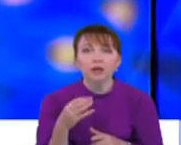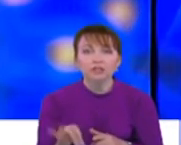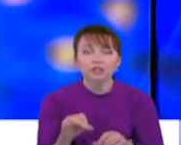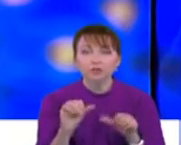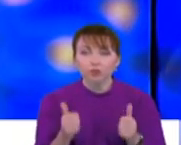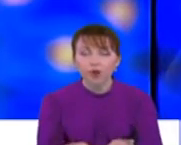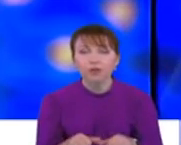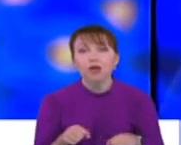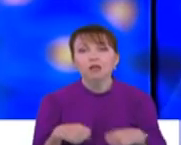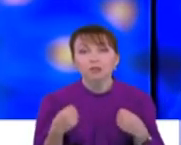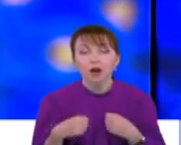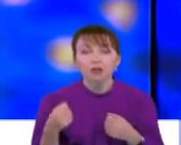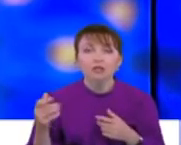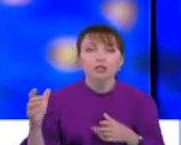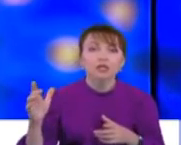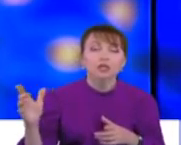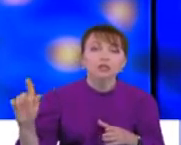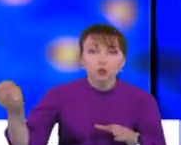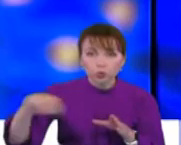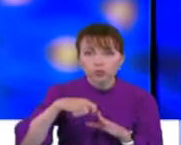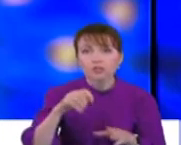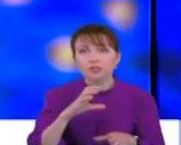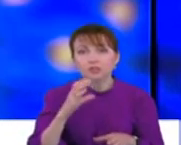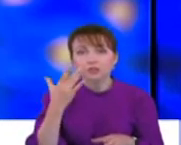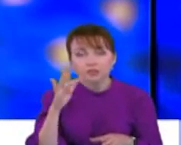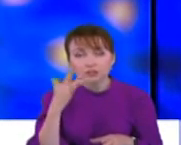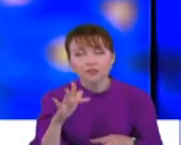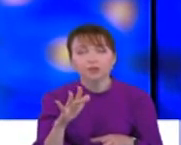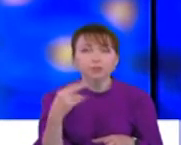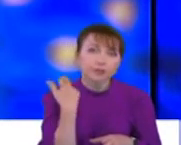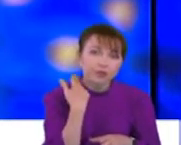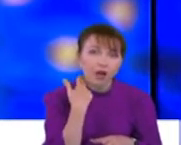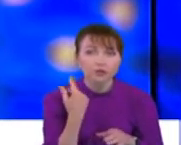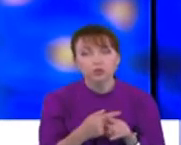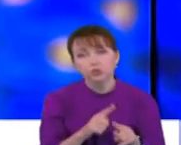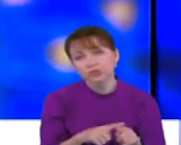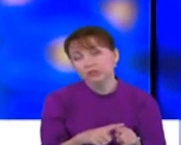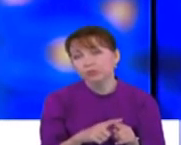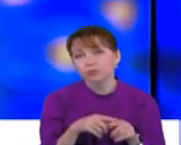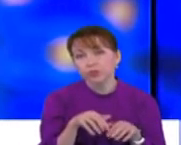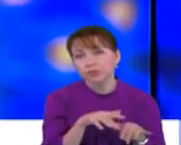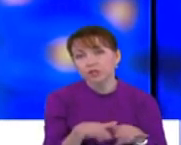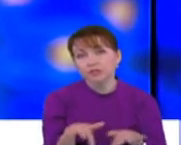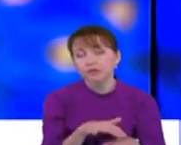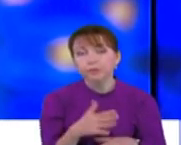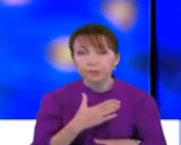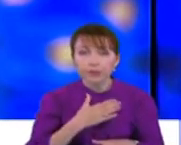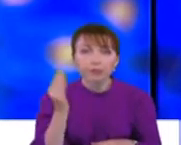намагання залучити Сполучені Штати і Британію до цих процесів, але, на мій погляд,